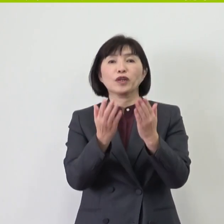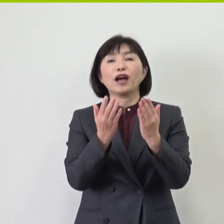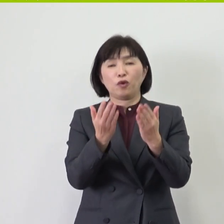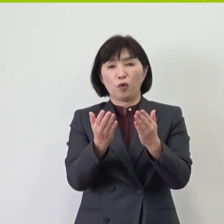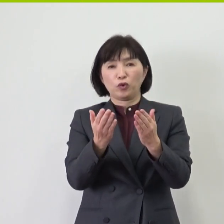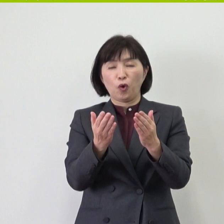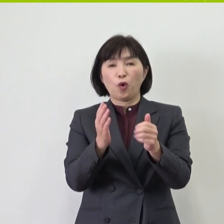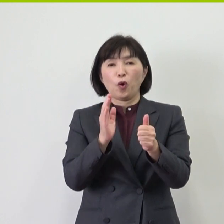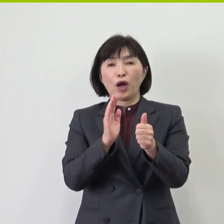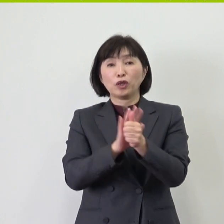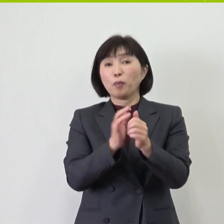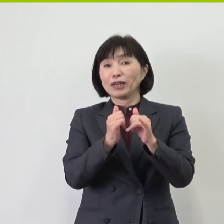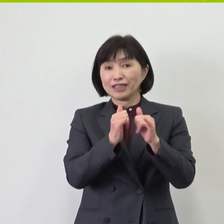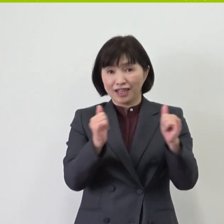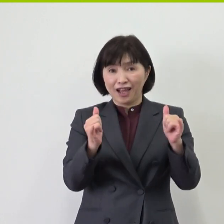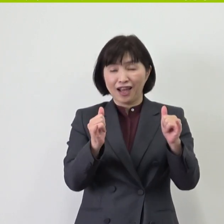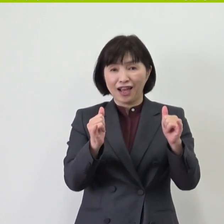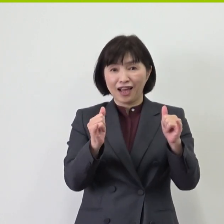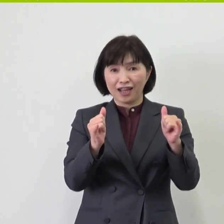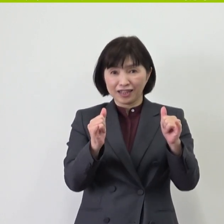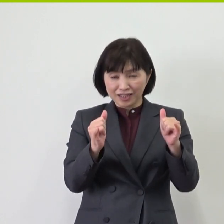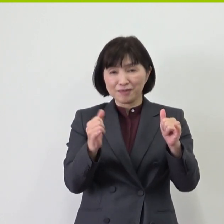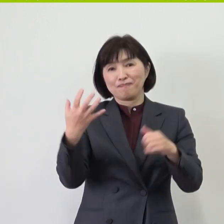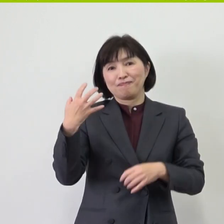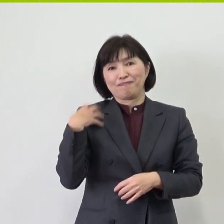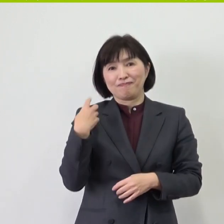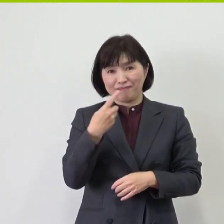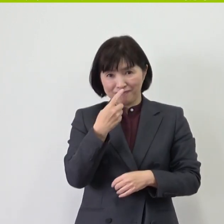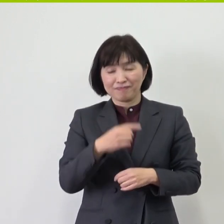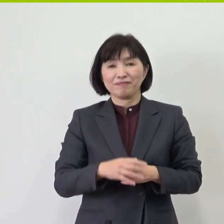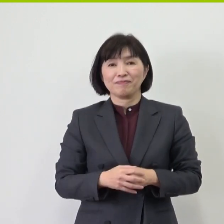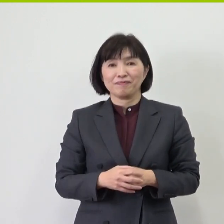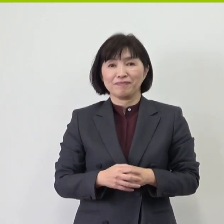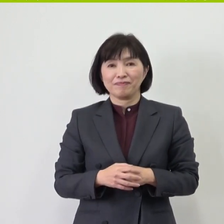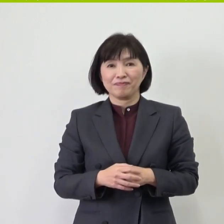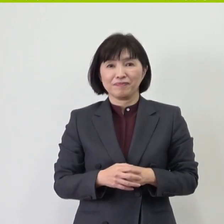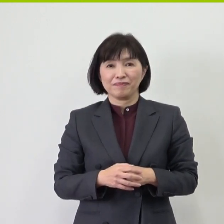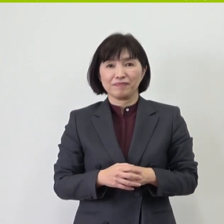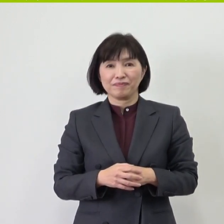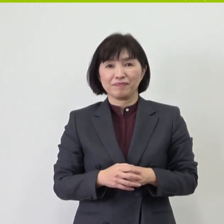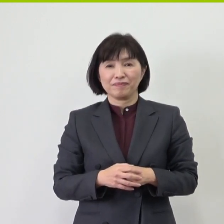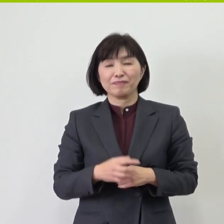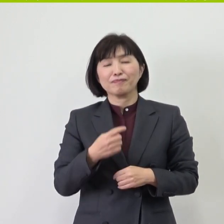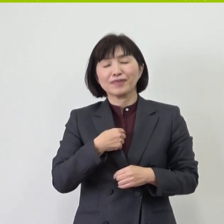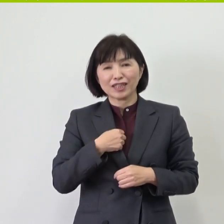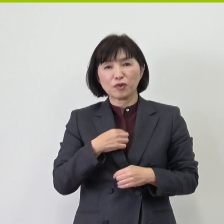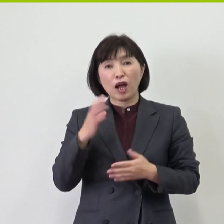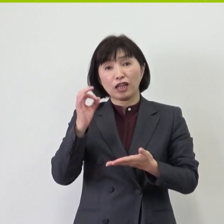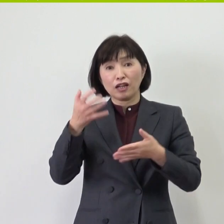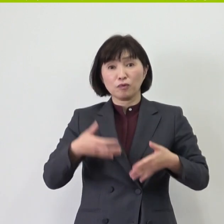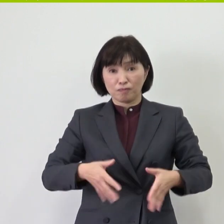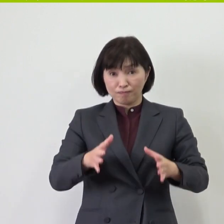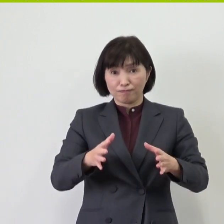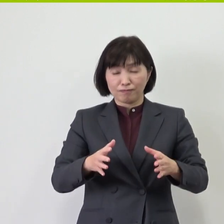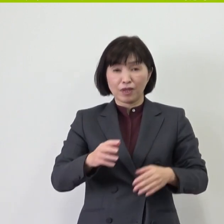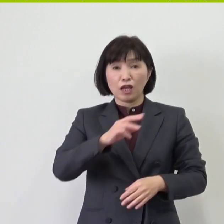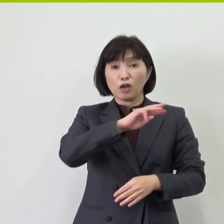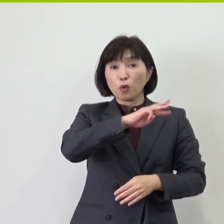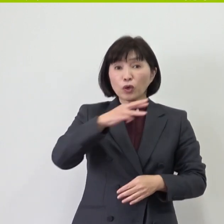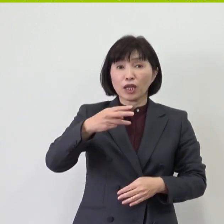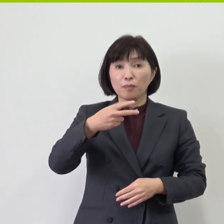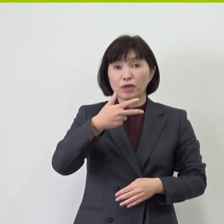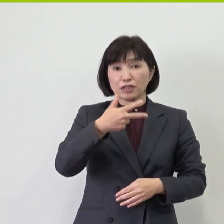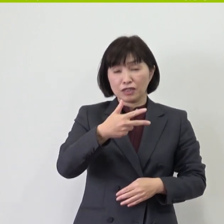のアドバイザーエースの一員として任命されたものです。私は奈良県出身